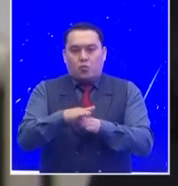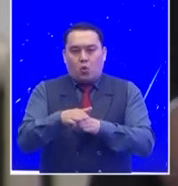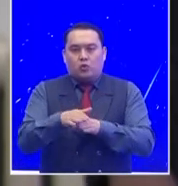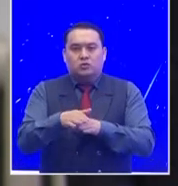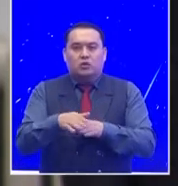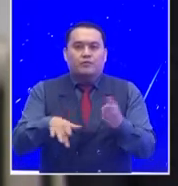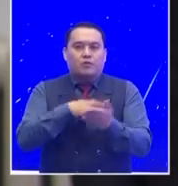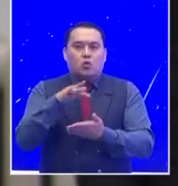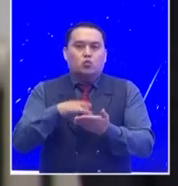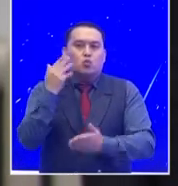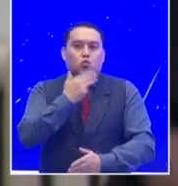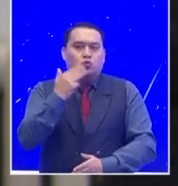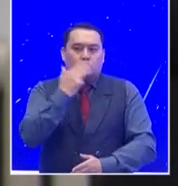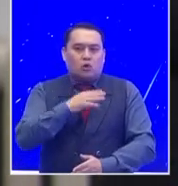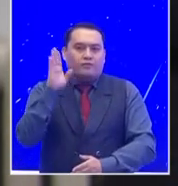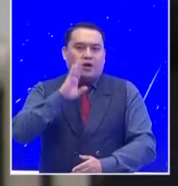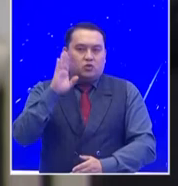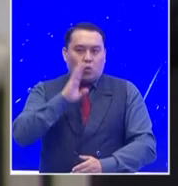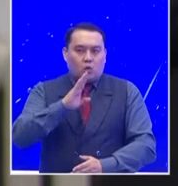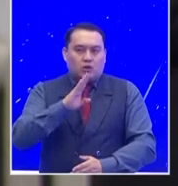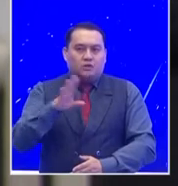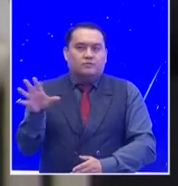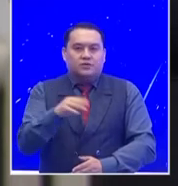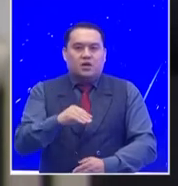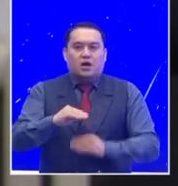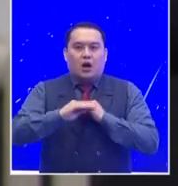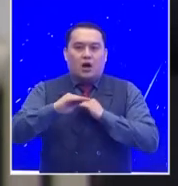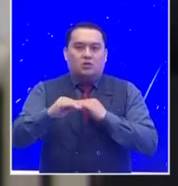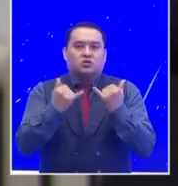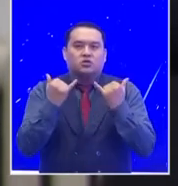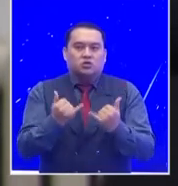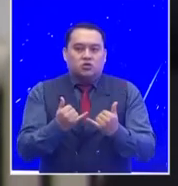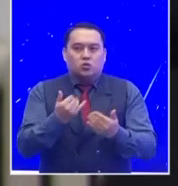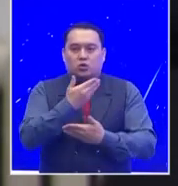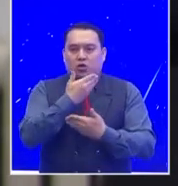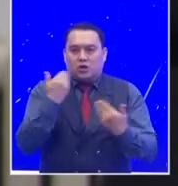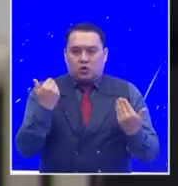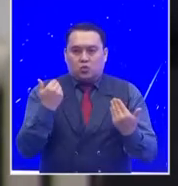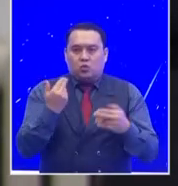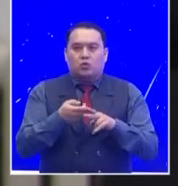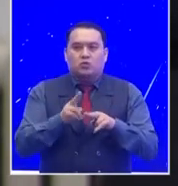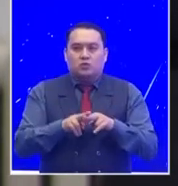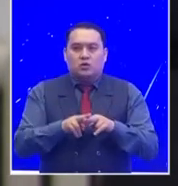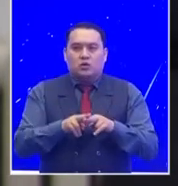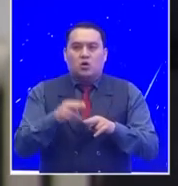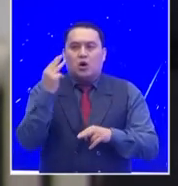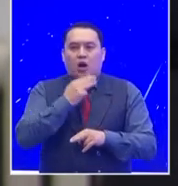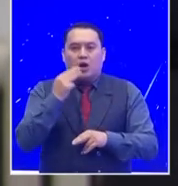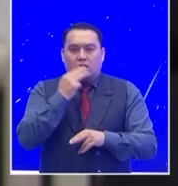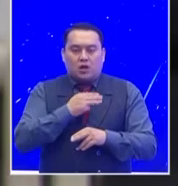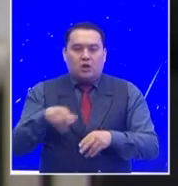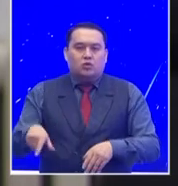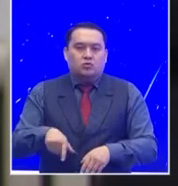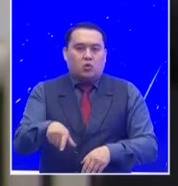жителей города Уштобе поливной водой, поливались огороды. Сейчас она негодная, хотя и каратал на месте